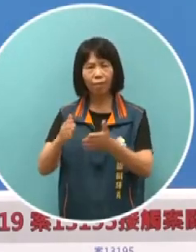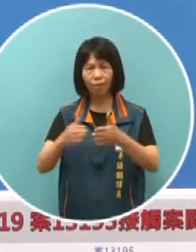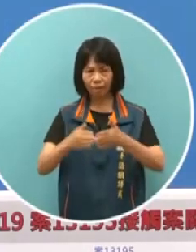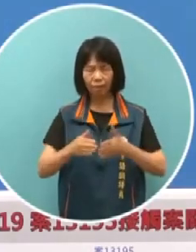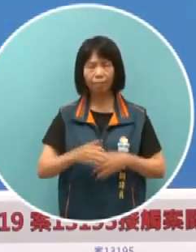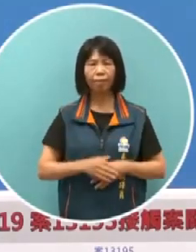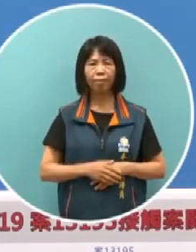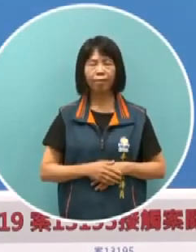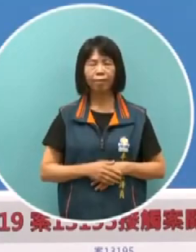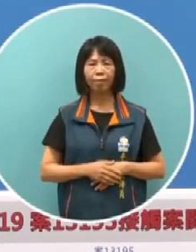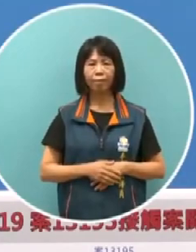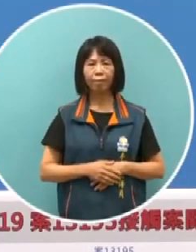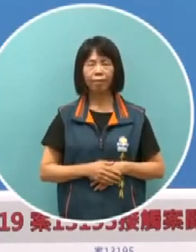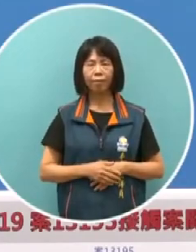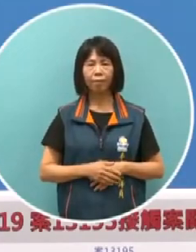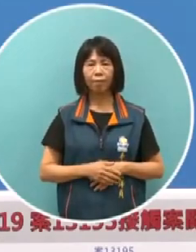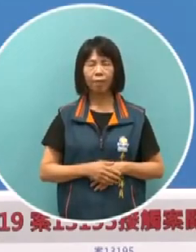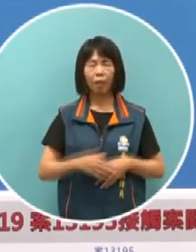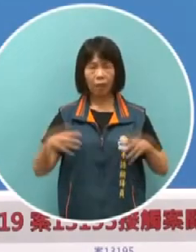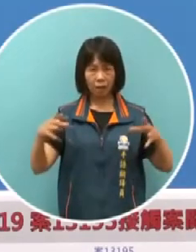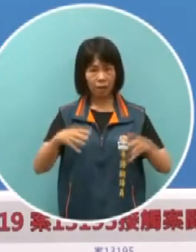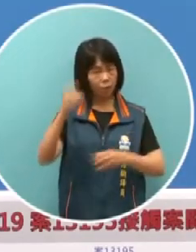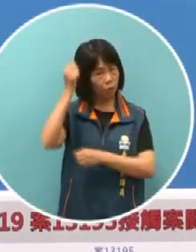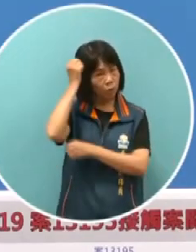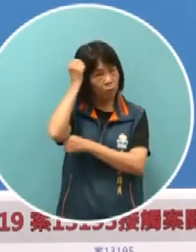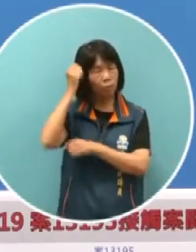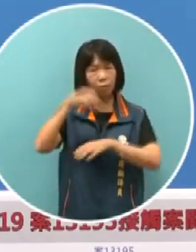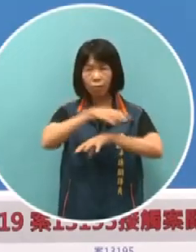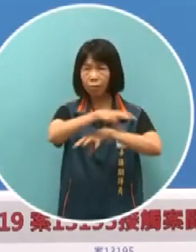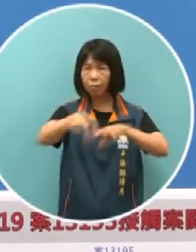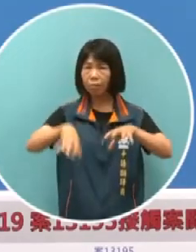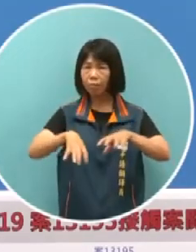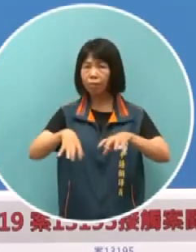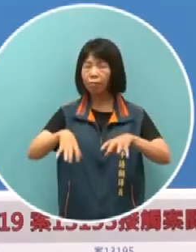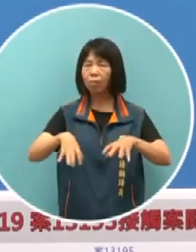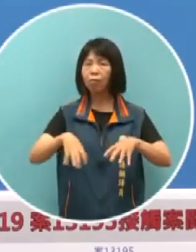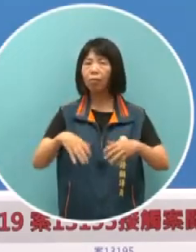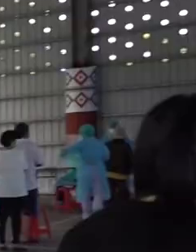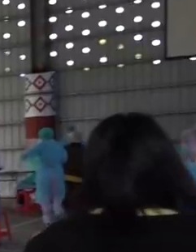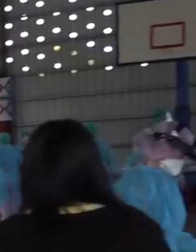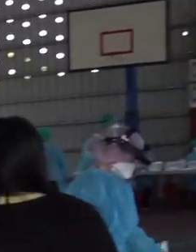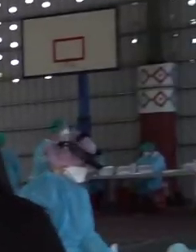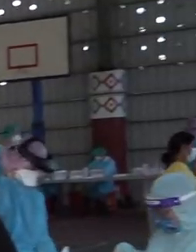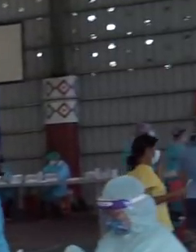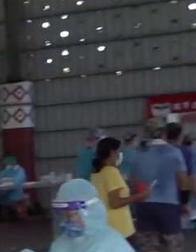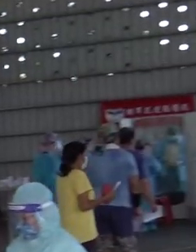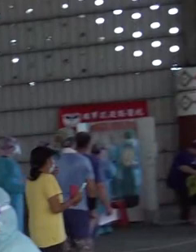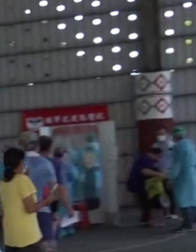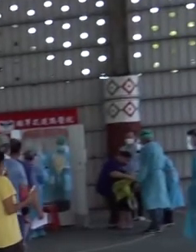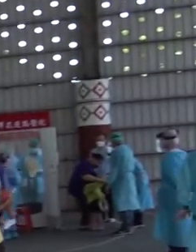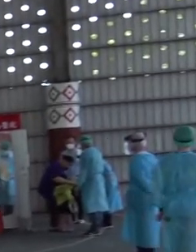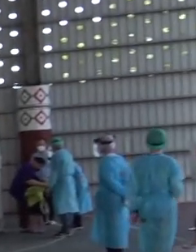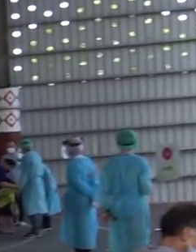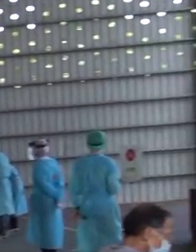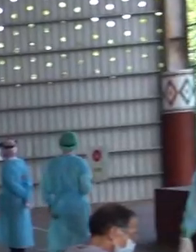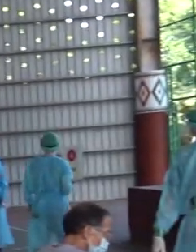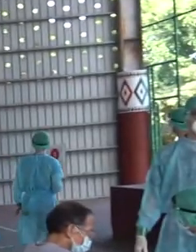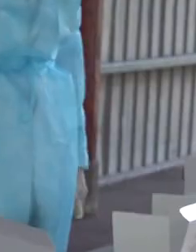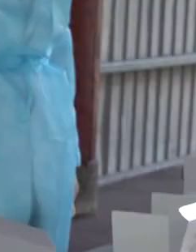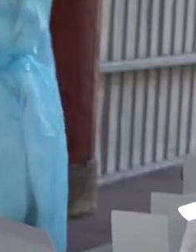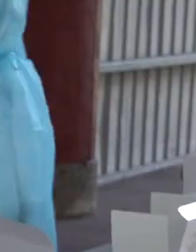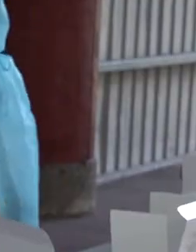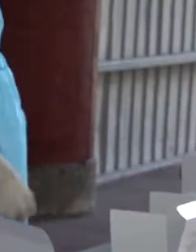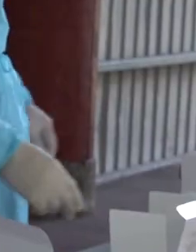清消，所以在共住里面的环境一定要保持空气的这个畅通。 十七号的个